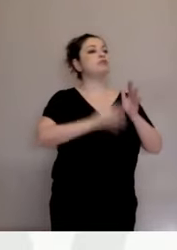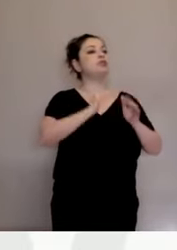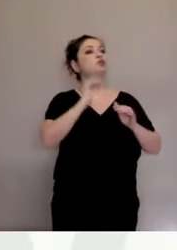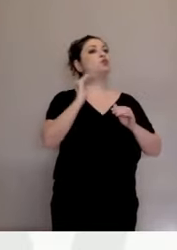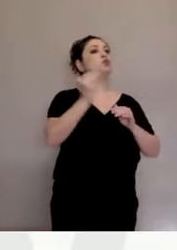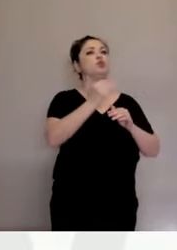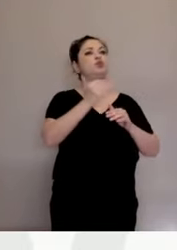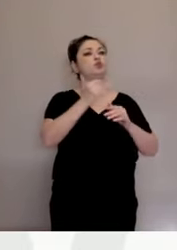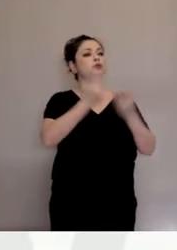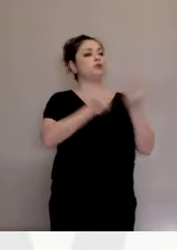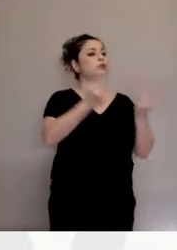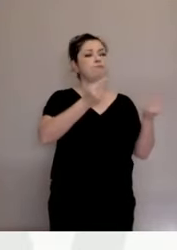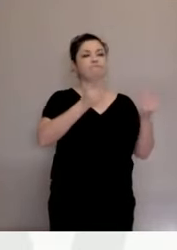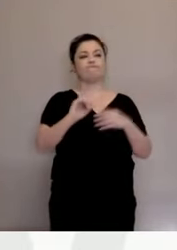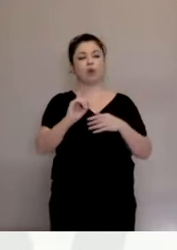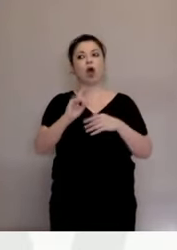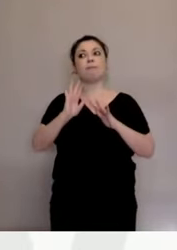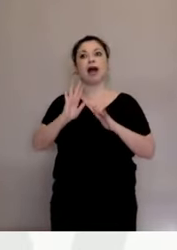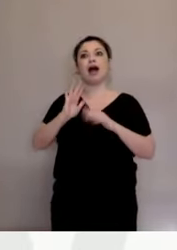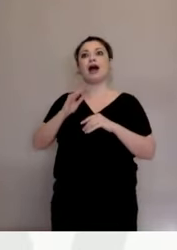questa comunicazione